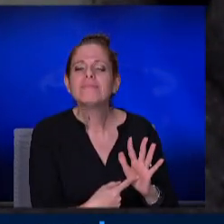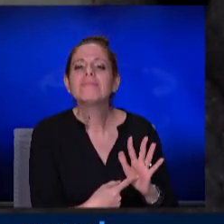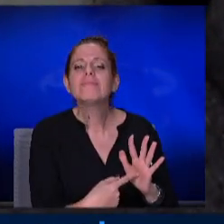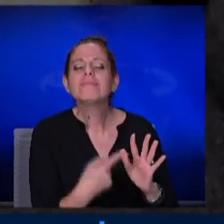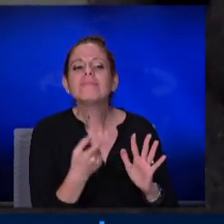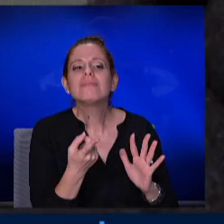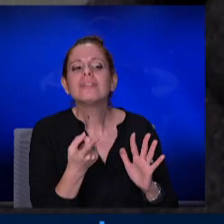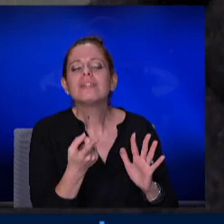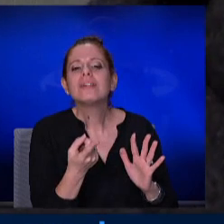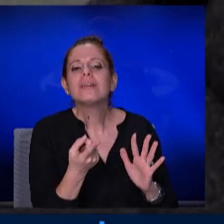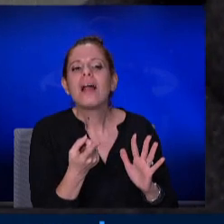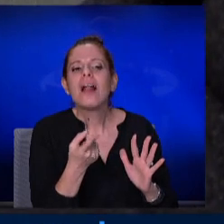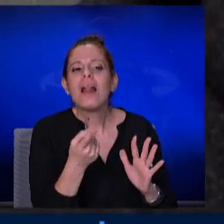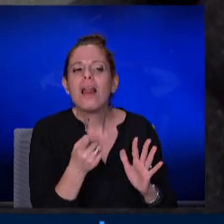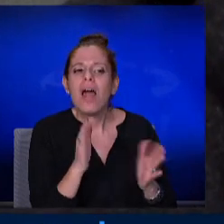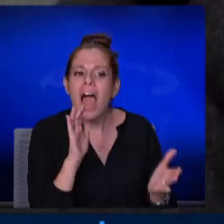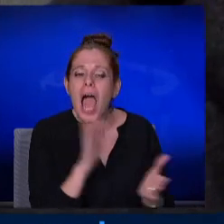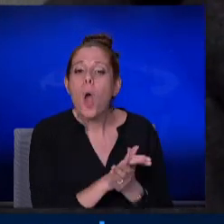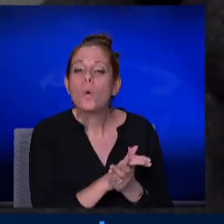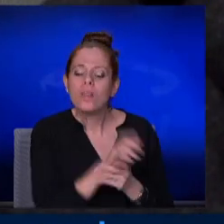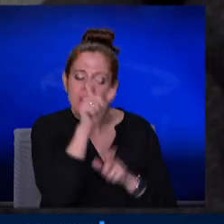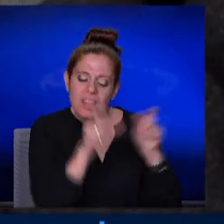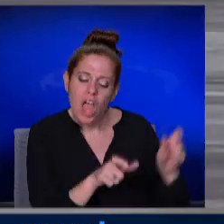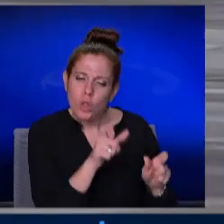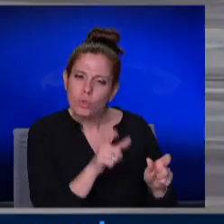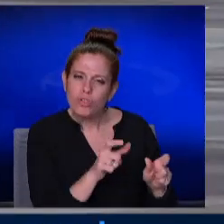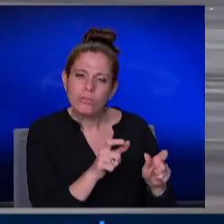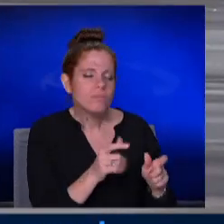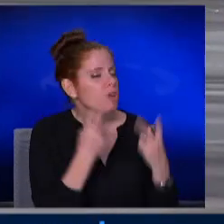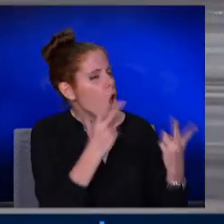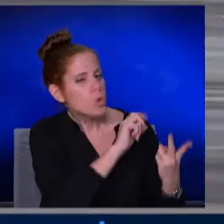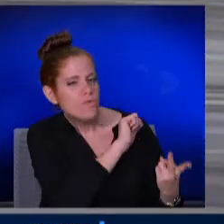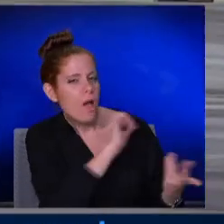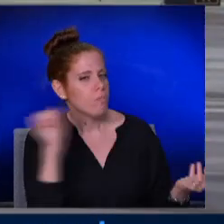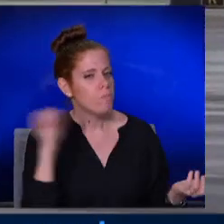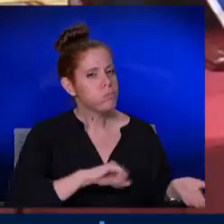ومثال للصداقة الإنسانية قبل كل شيء